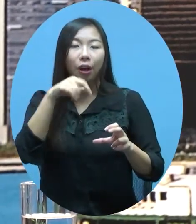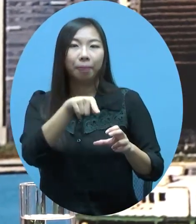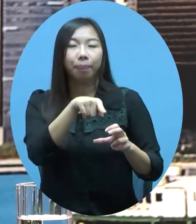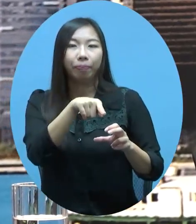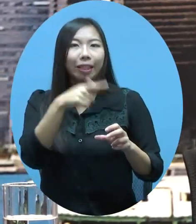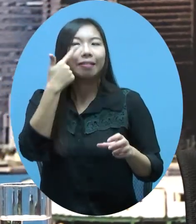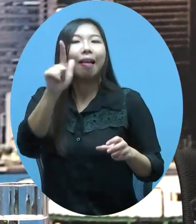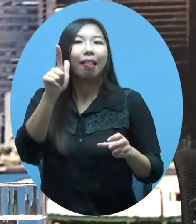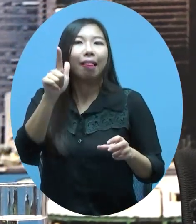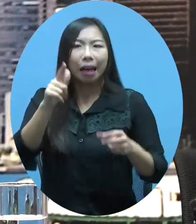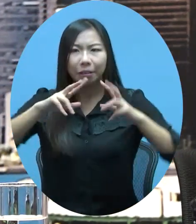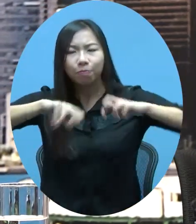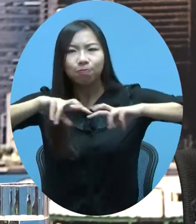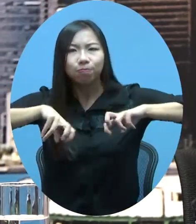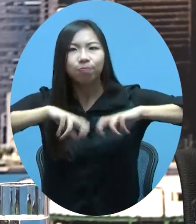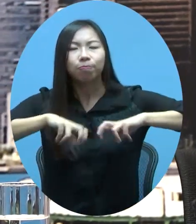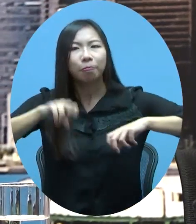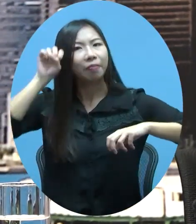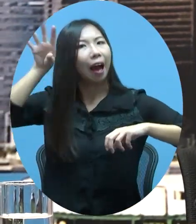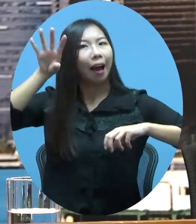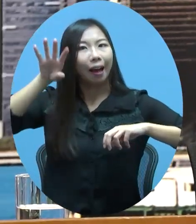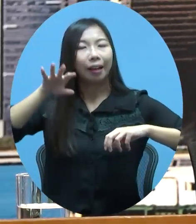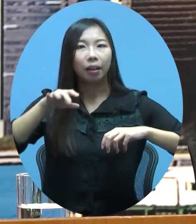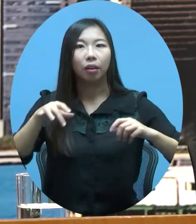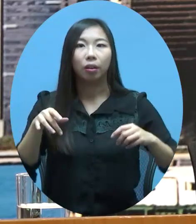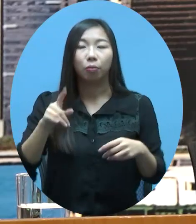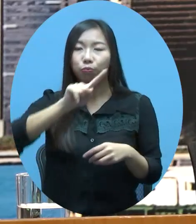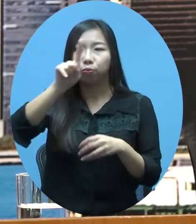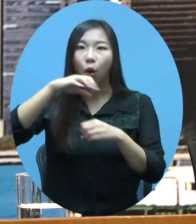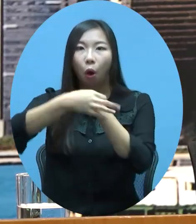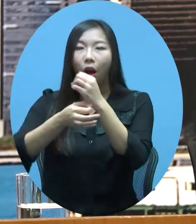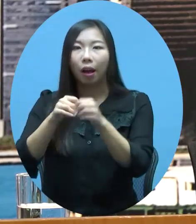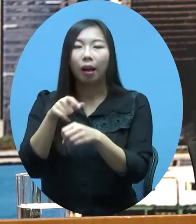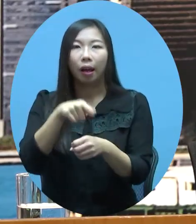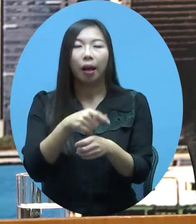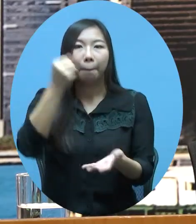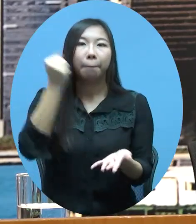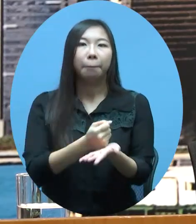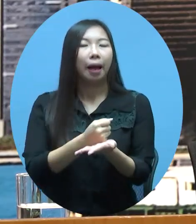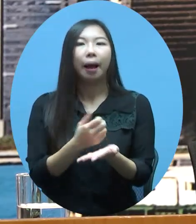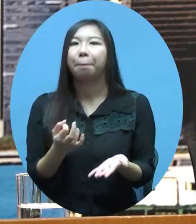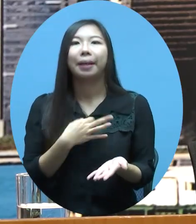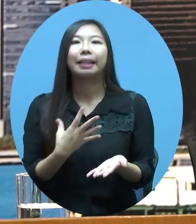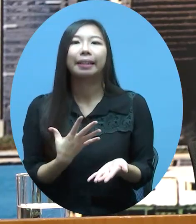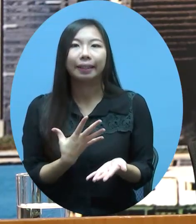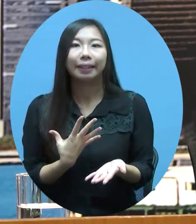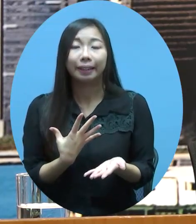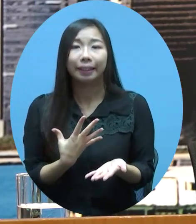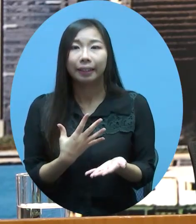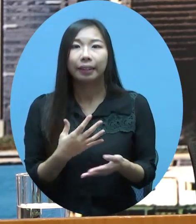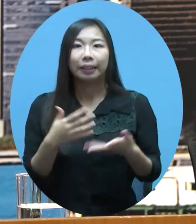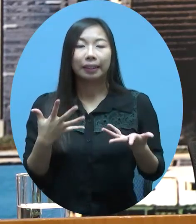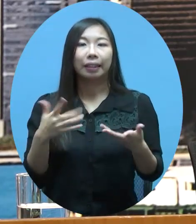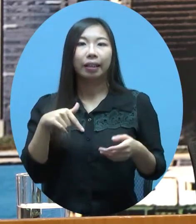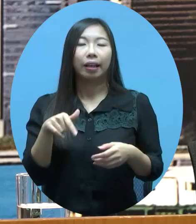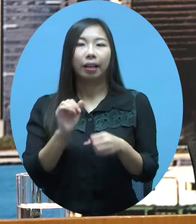咧都仲係喺研發嘅階段，未有任何一個國家咧係註冊咗呢間隻藥嘅。咁對於即係其實喺新型冠